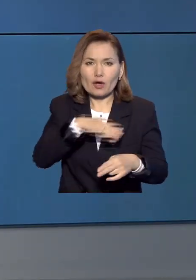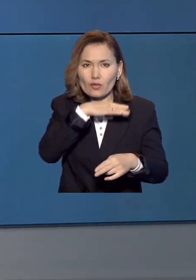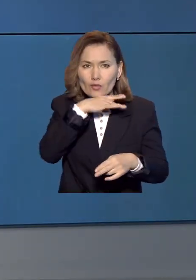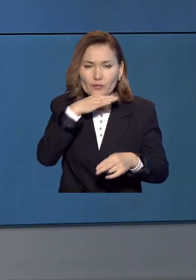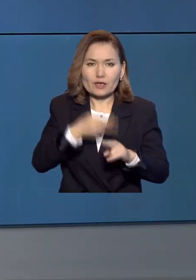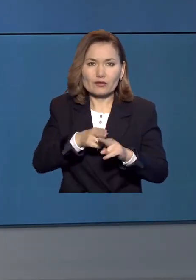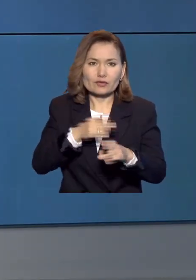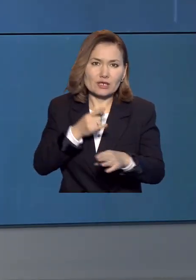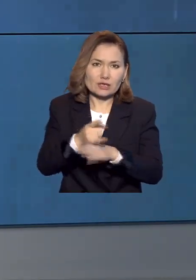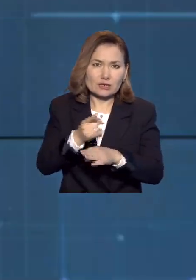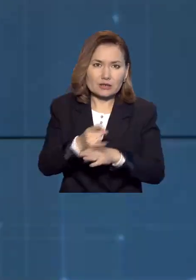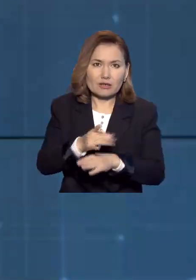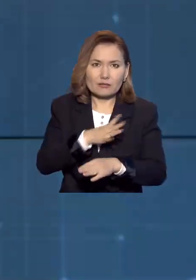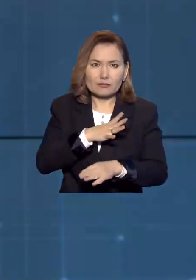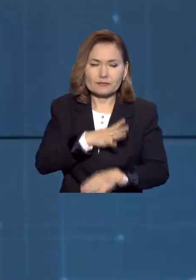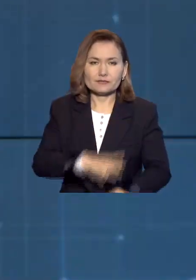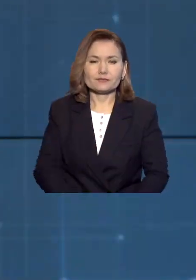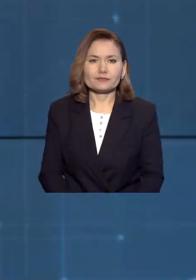еске салды.